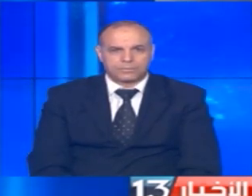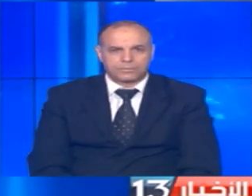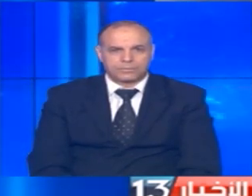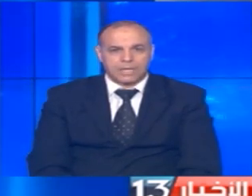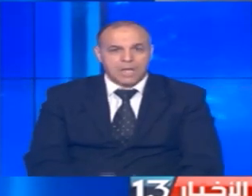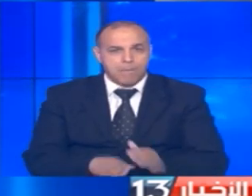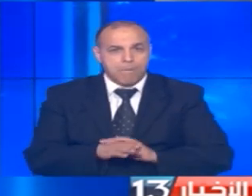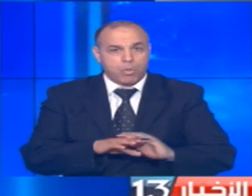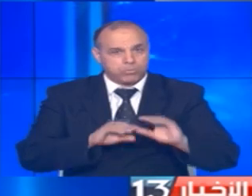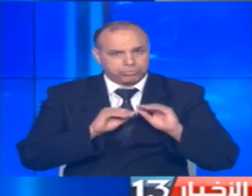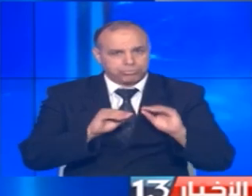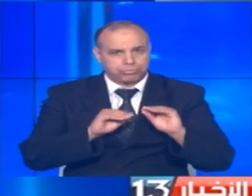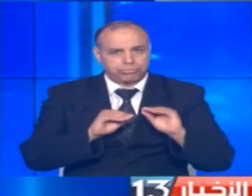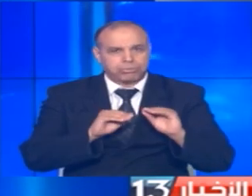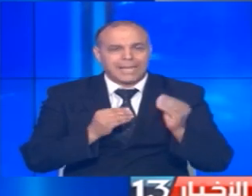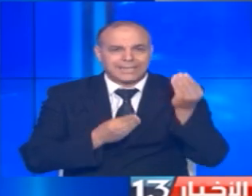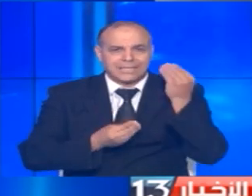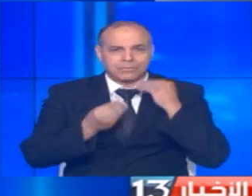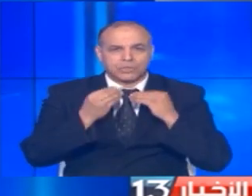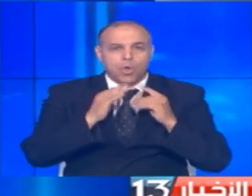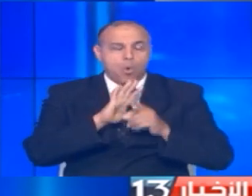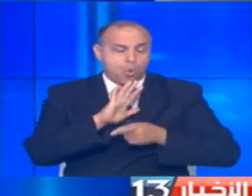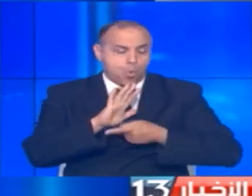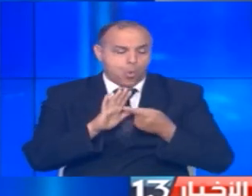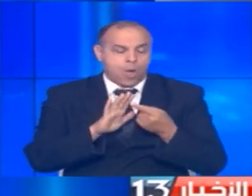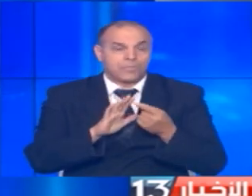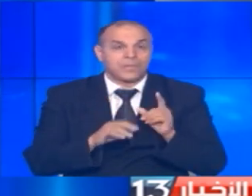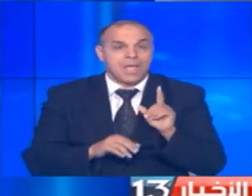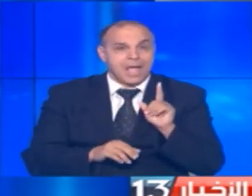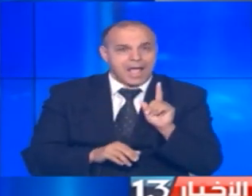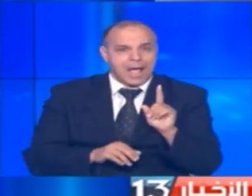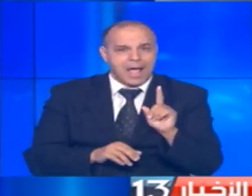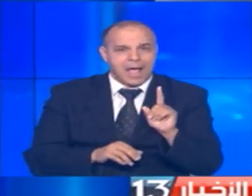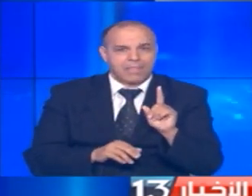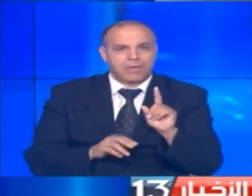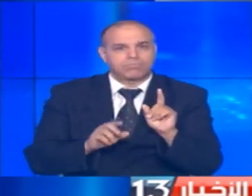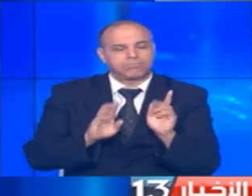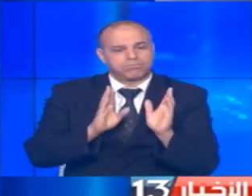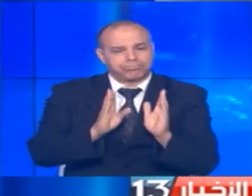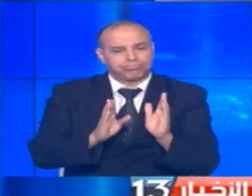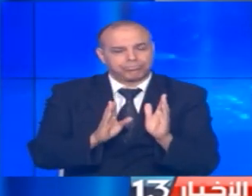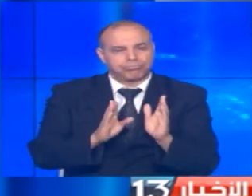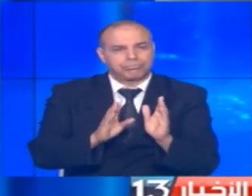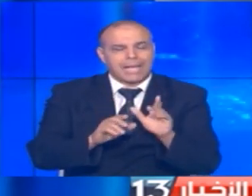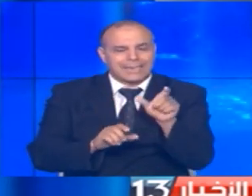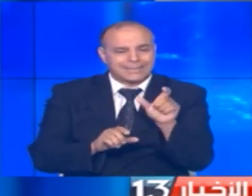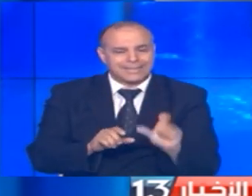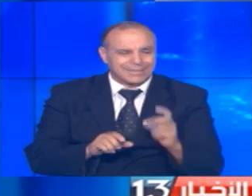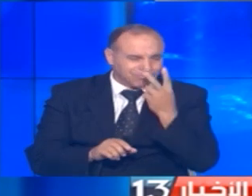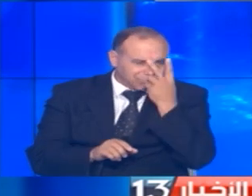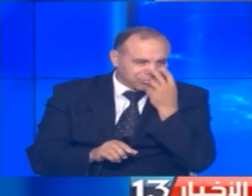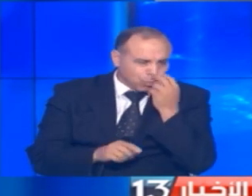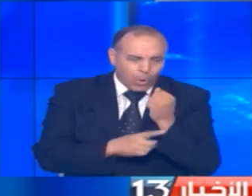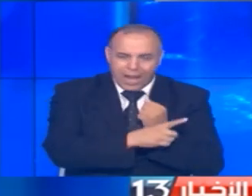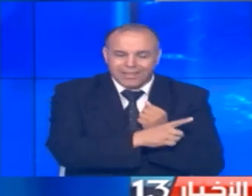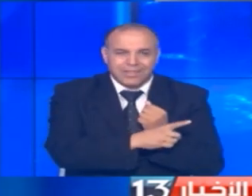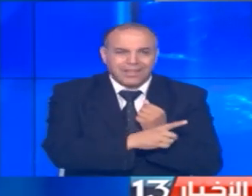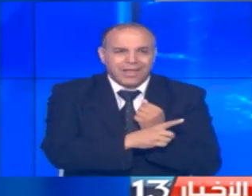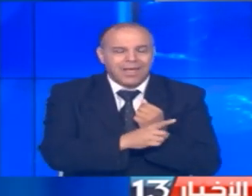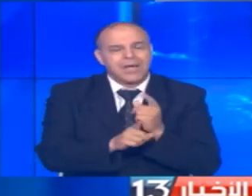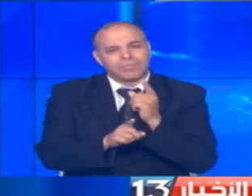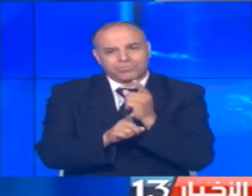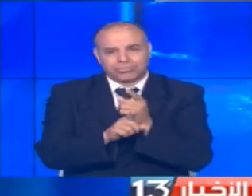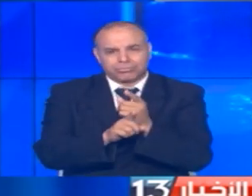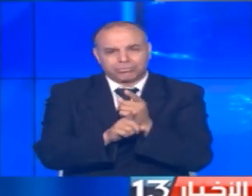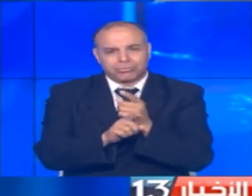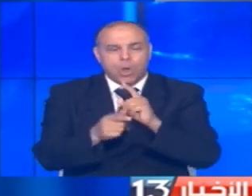في الشأن التربوي، وفي تجربة هي الأولى من نوعها، تم تخصيص قسم للتلاميذ المكفوفين الذين ارتقوا